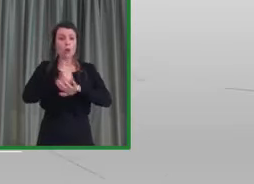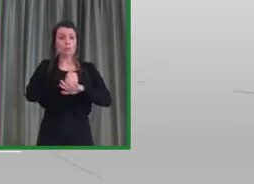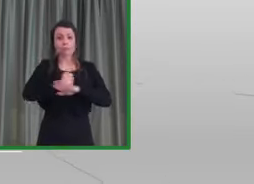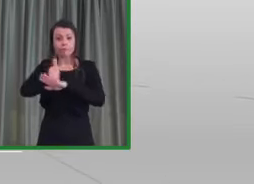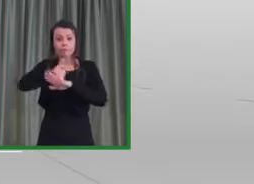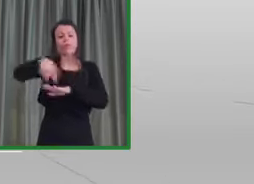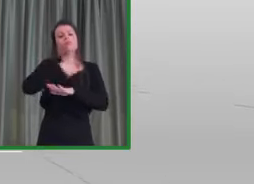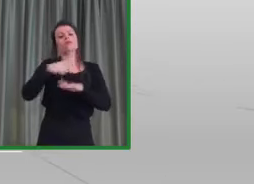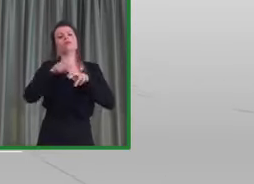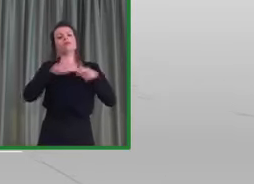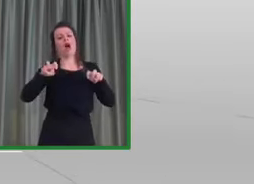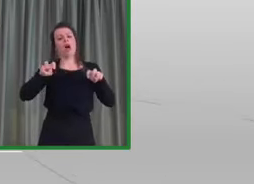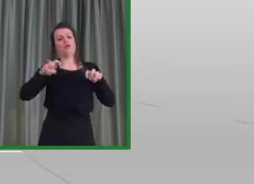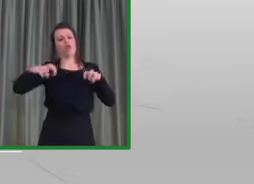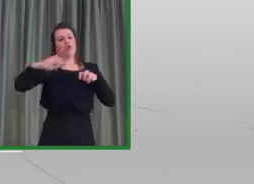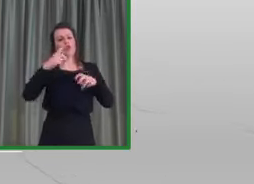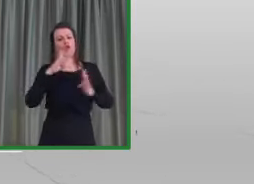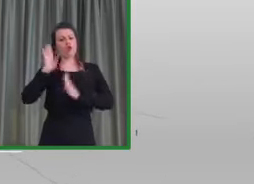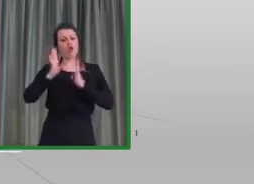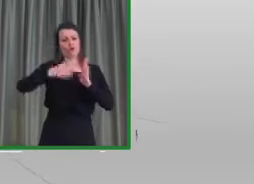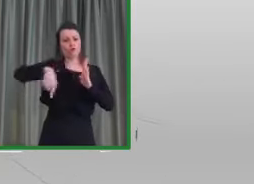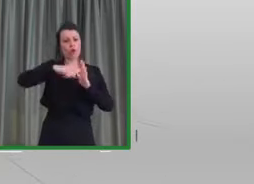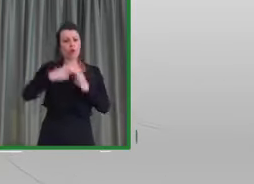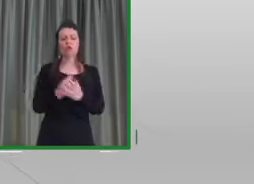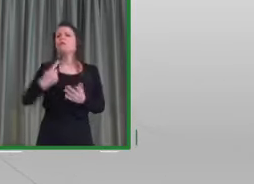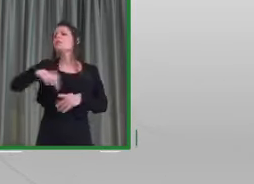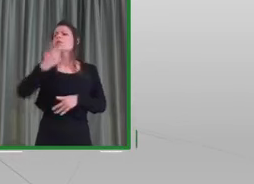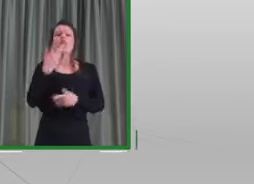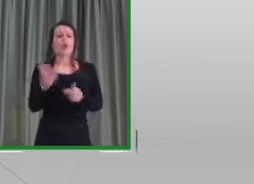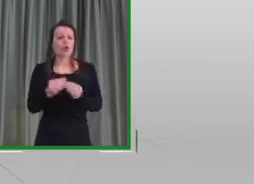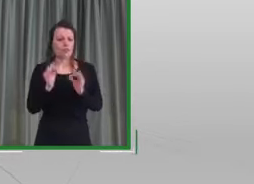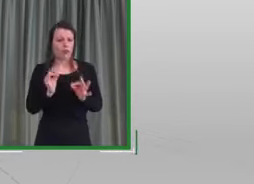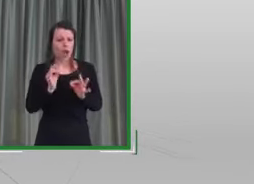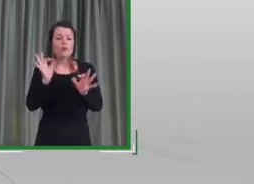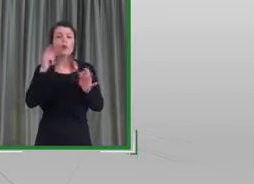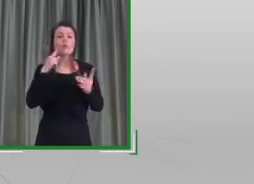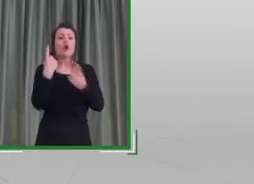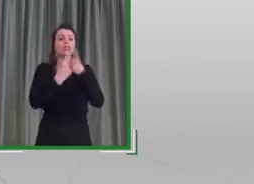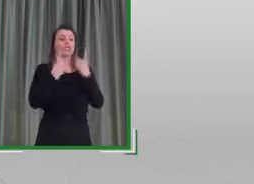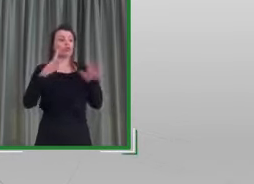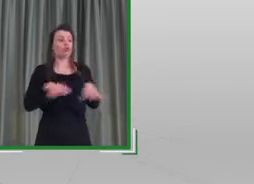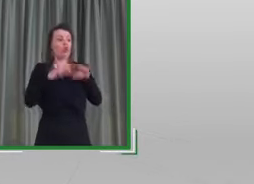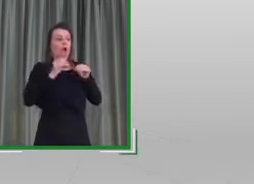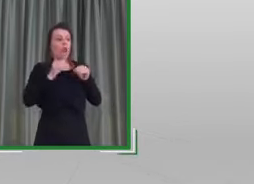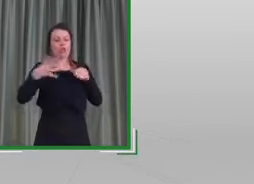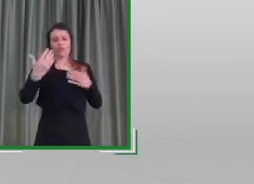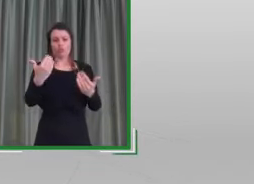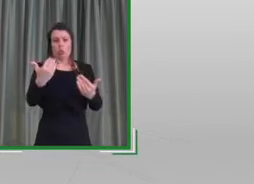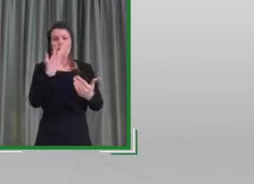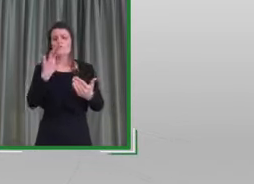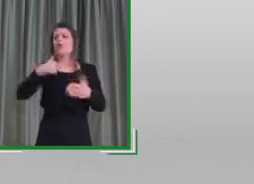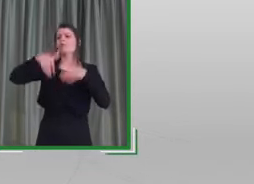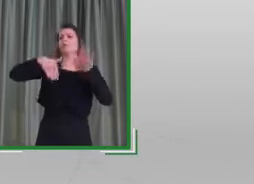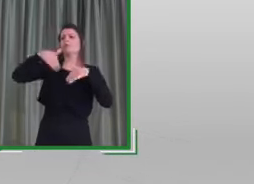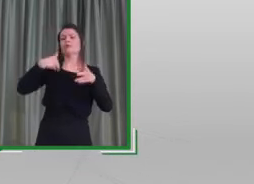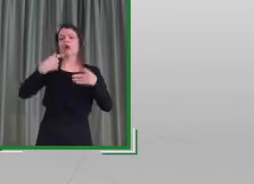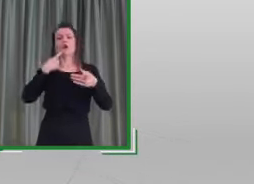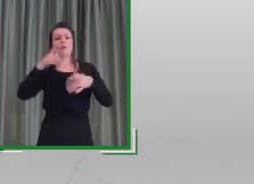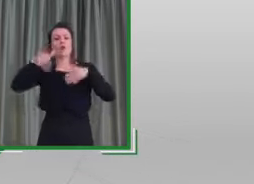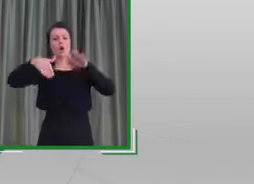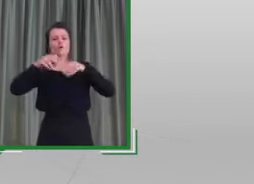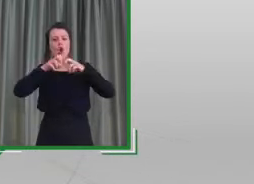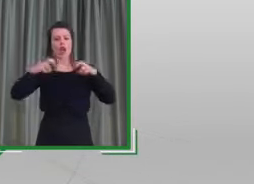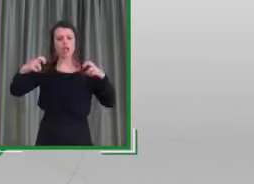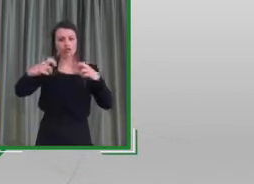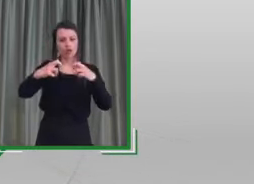abbiamo è uno dei tavoli che abbiamo convocato subito dopo i primi casi ricordo che giovedì avevamo avuto il primo caso di kobe